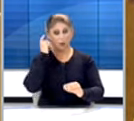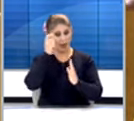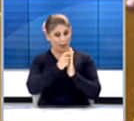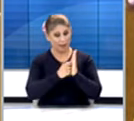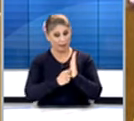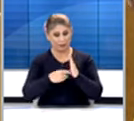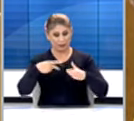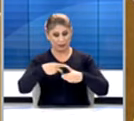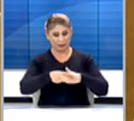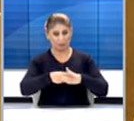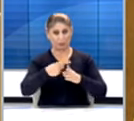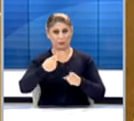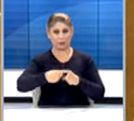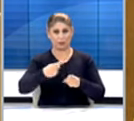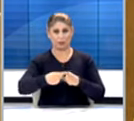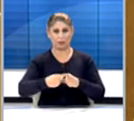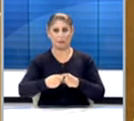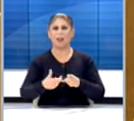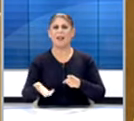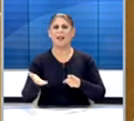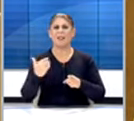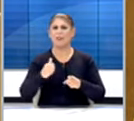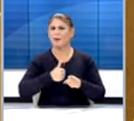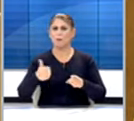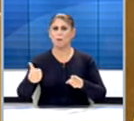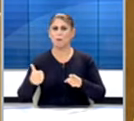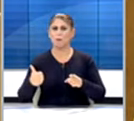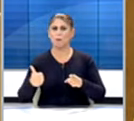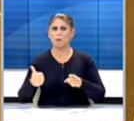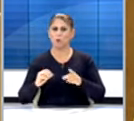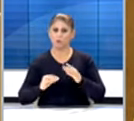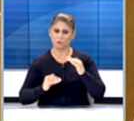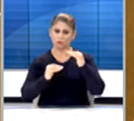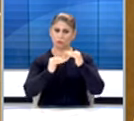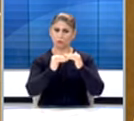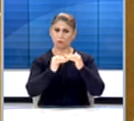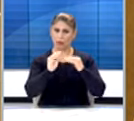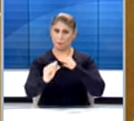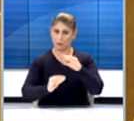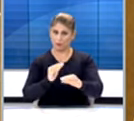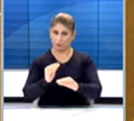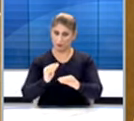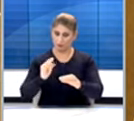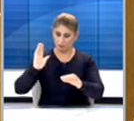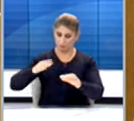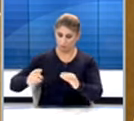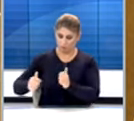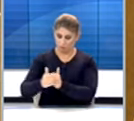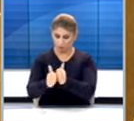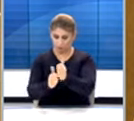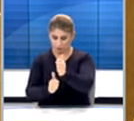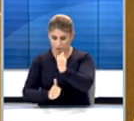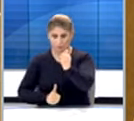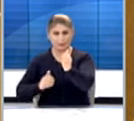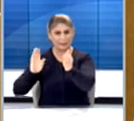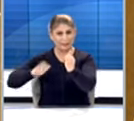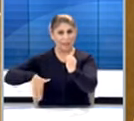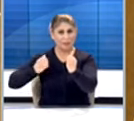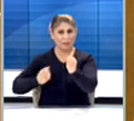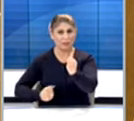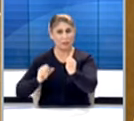Τράπεζας της Ελλάδος. Δεν είναι μόνο το ύψος των επενδύσεων το οποίο είναι χαμηλό και μας κατατάσσει στην τελευταία θέση της Ευρωπαϊκής